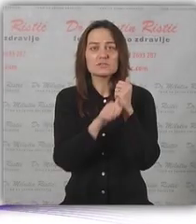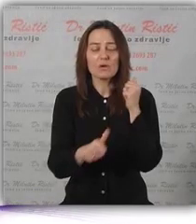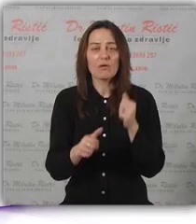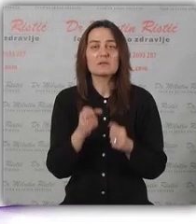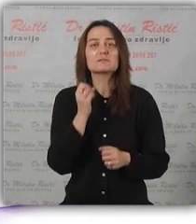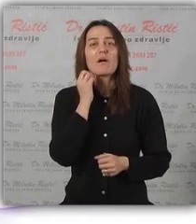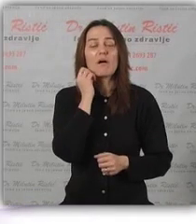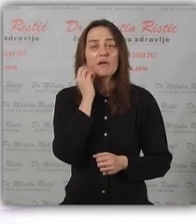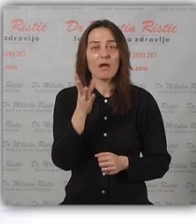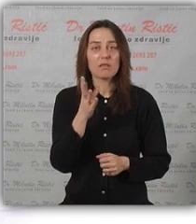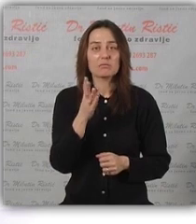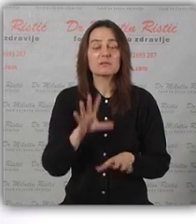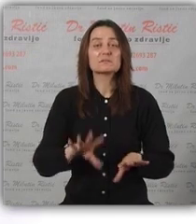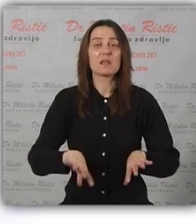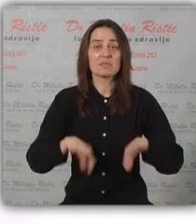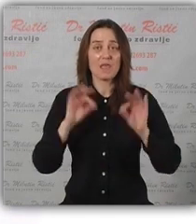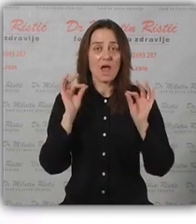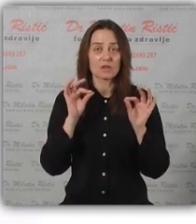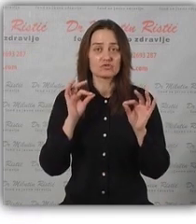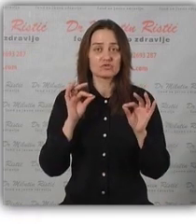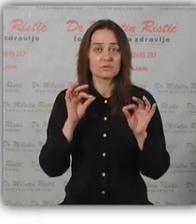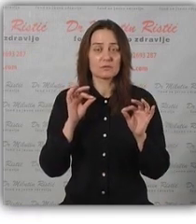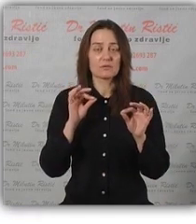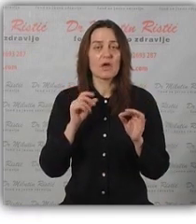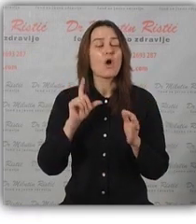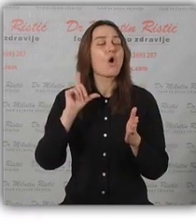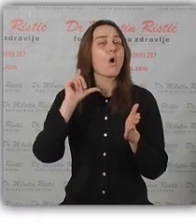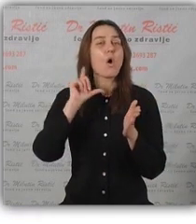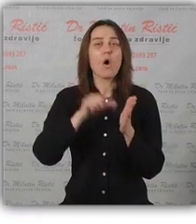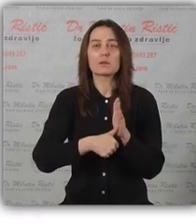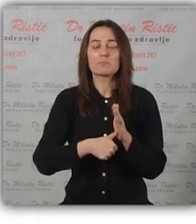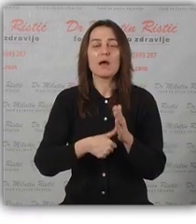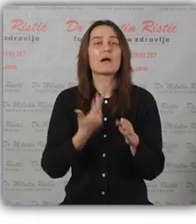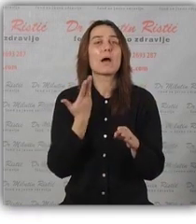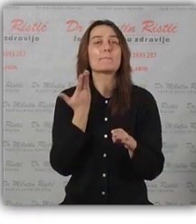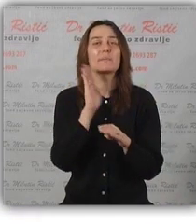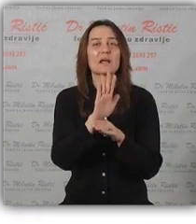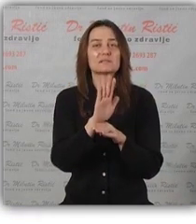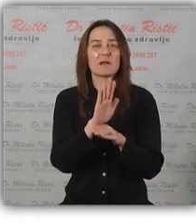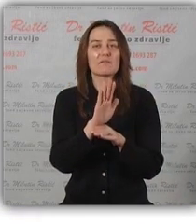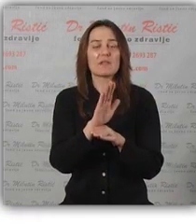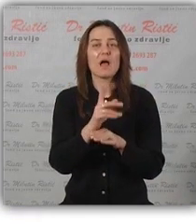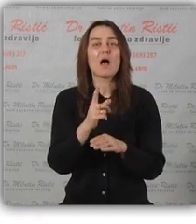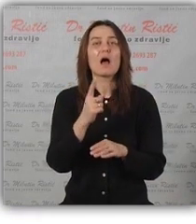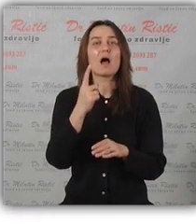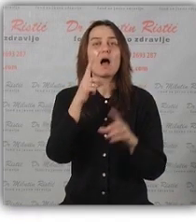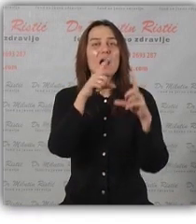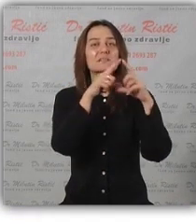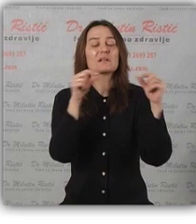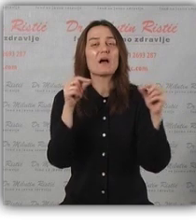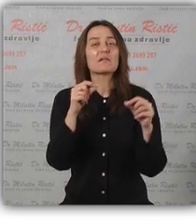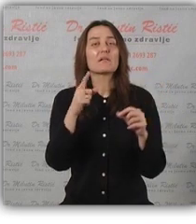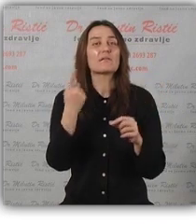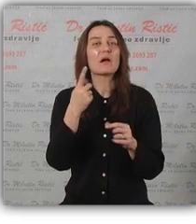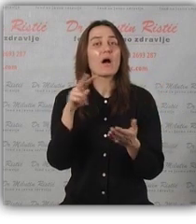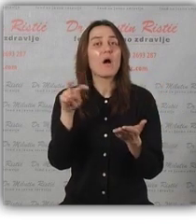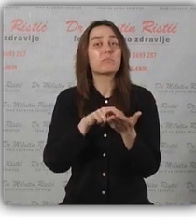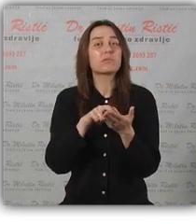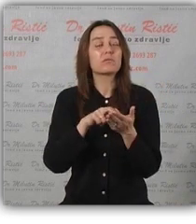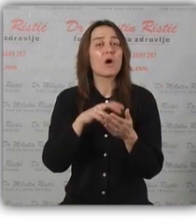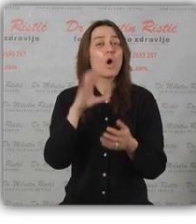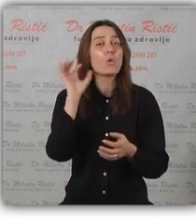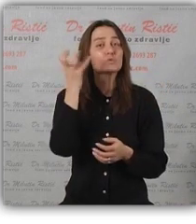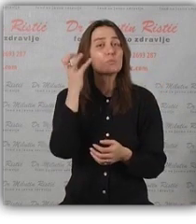Crna stolica kad se nađe, odmah predstavlja znak za alarm,